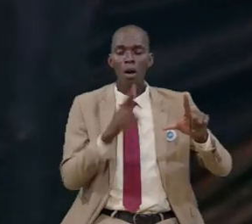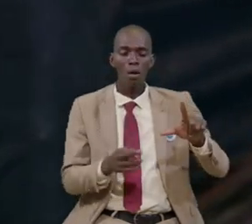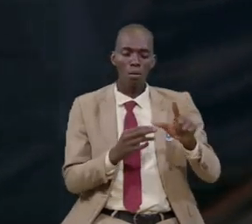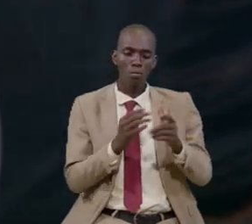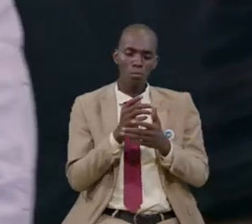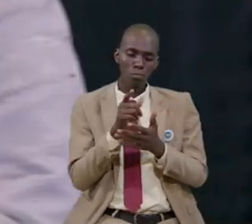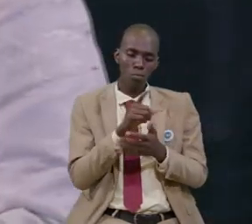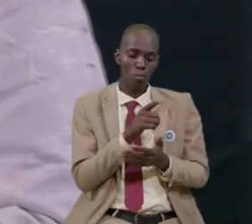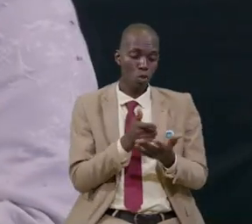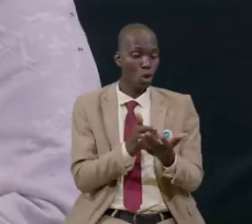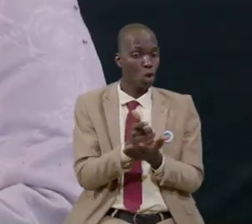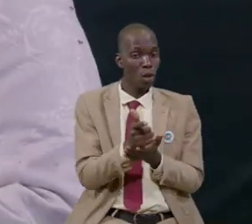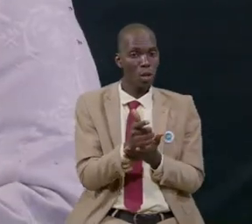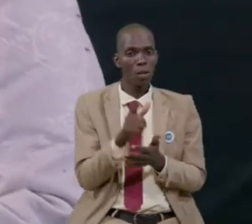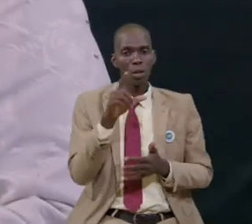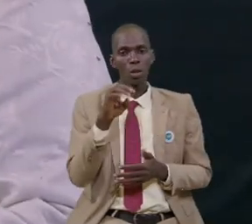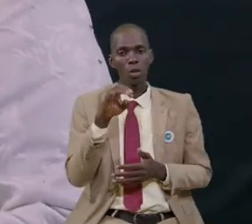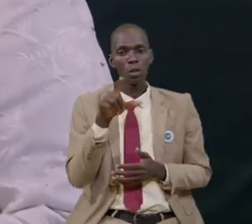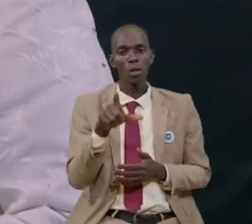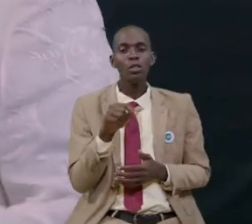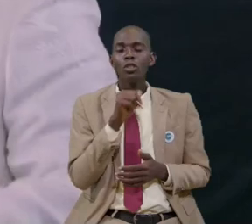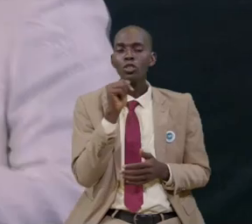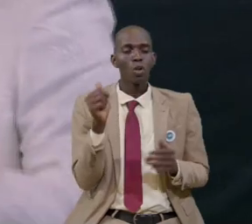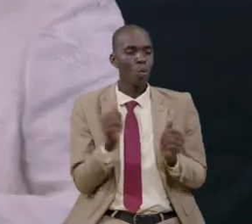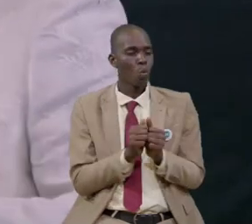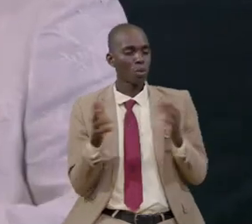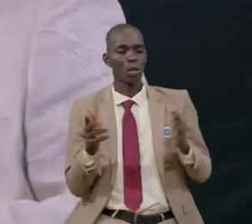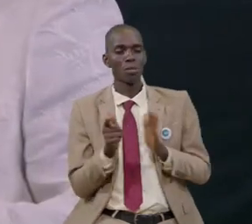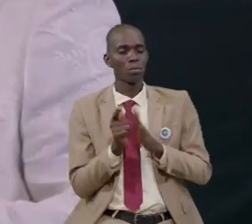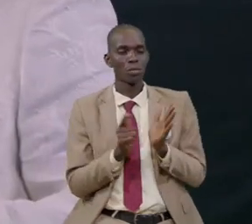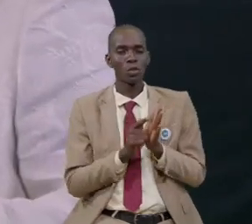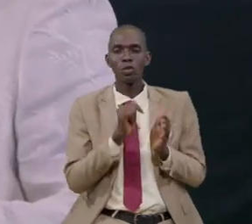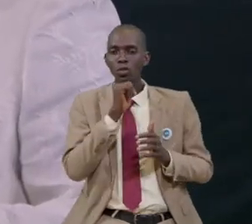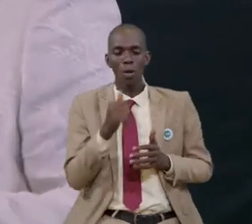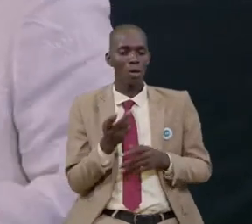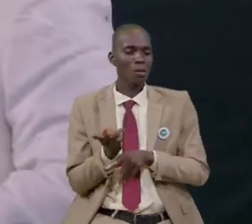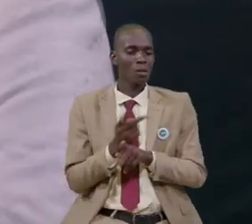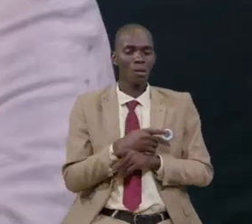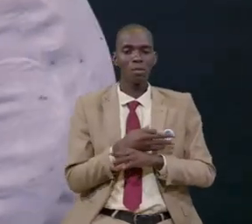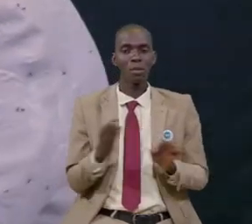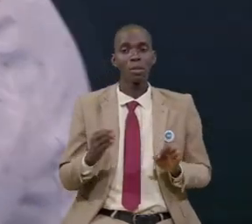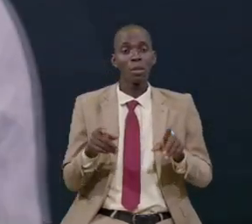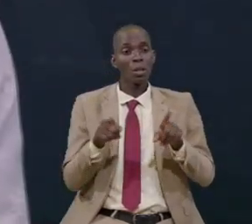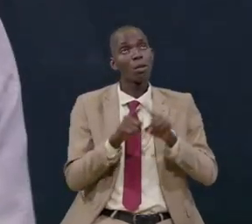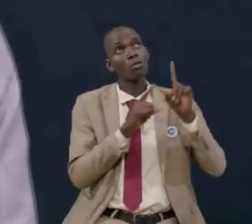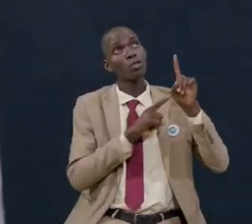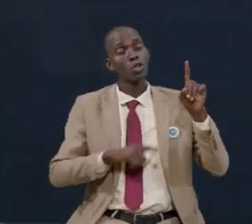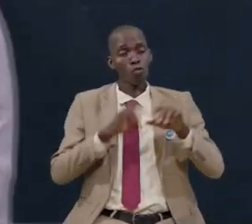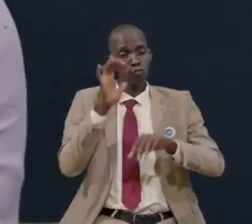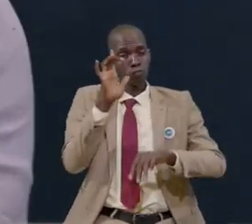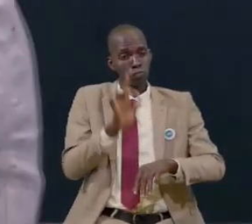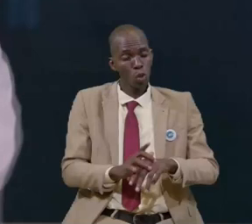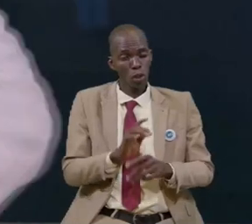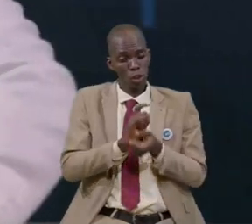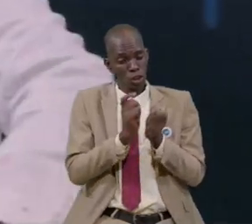et non sans loi. Comme le Seigneur touche votre vie, comme il transforme votre vie, comme il